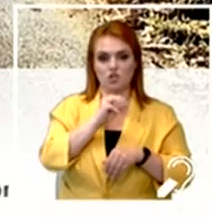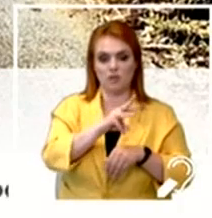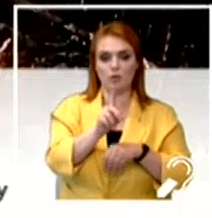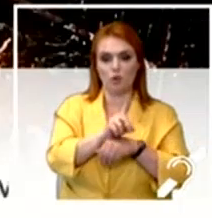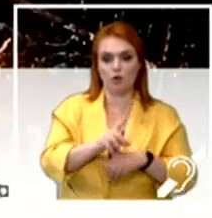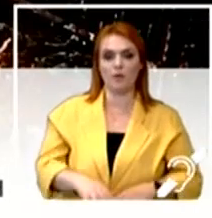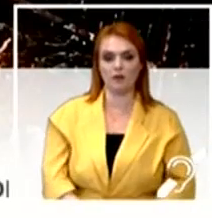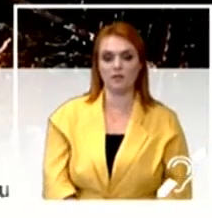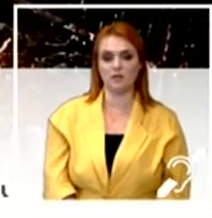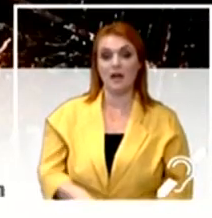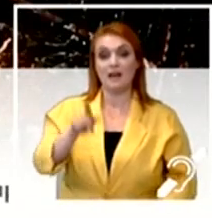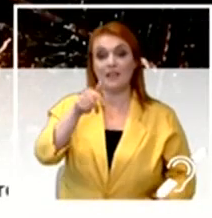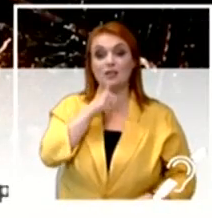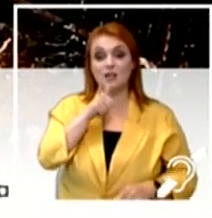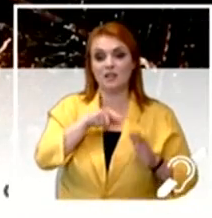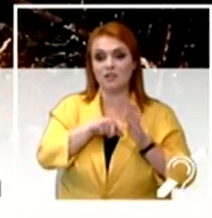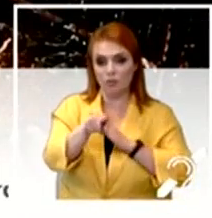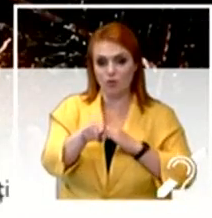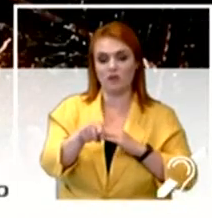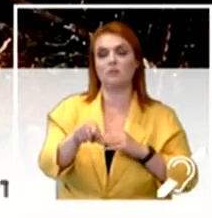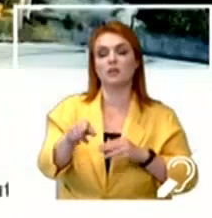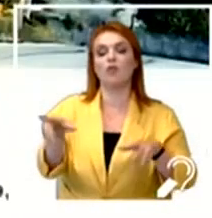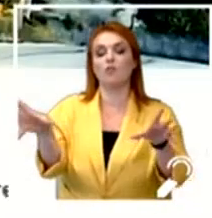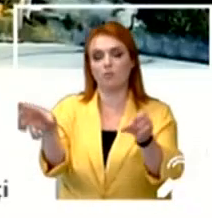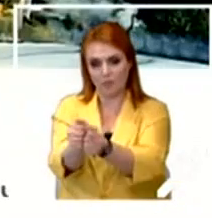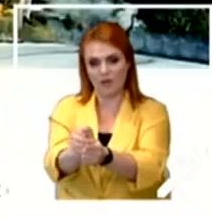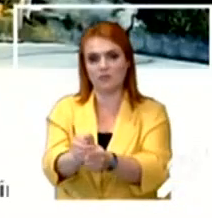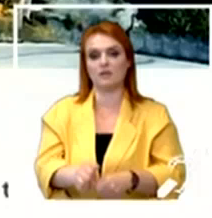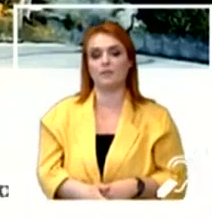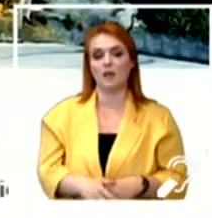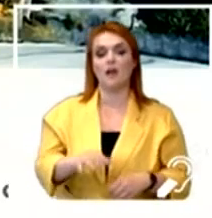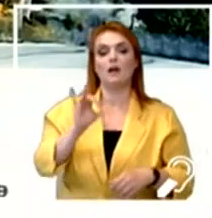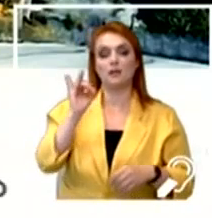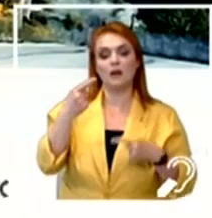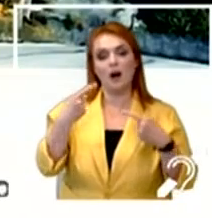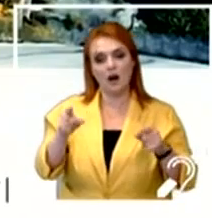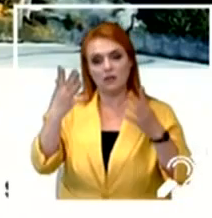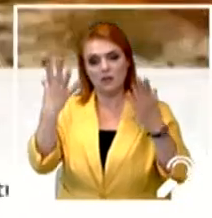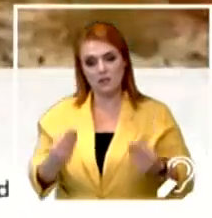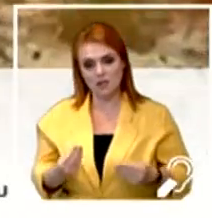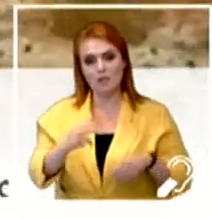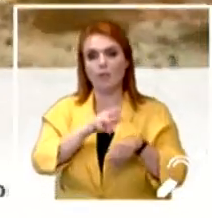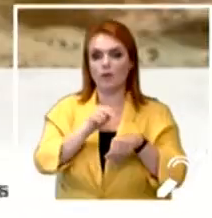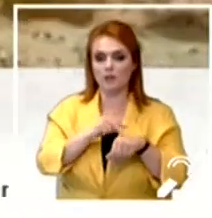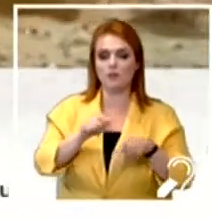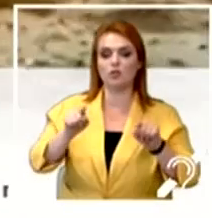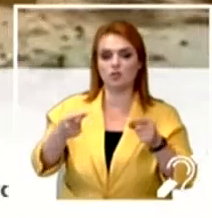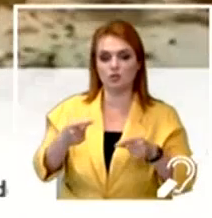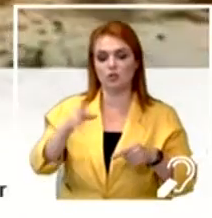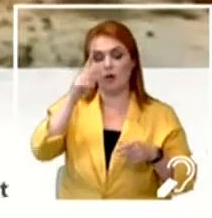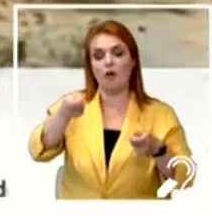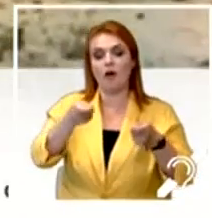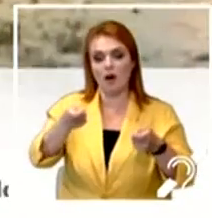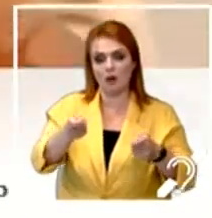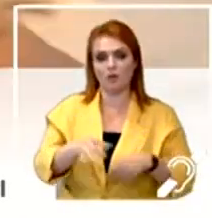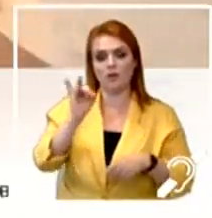individul a încercat să fugă, dar a fost prins de polițiștii de patrulare. La fel, în ultimele zile, oamenii legii au mai reținut un căruțaș și